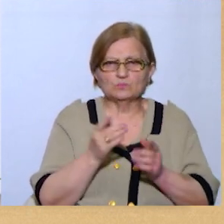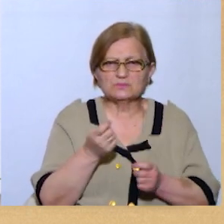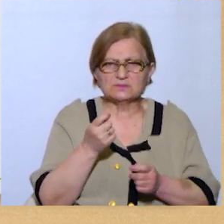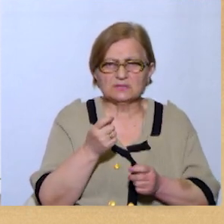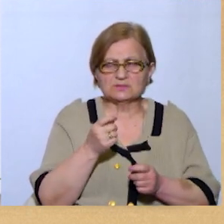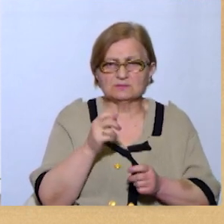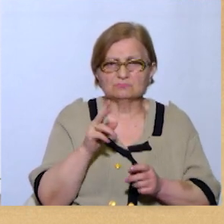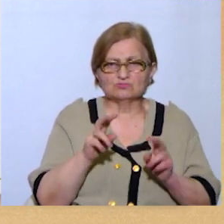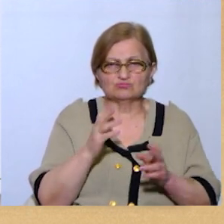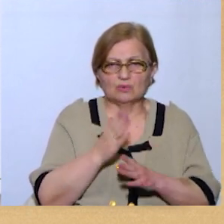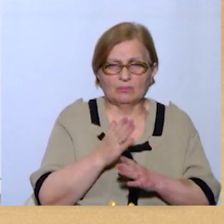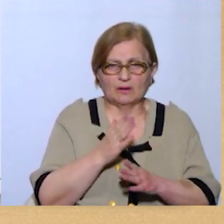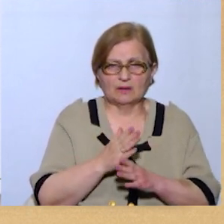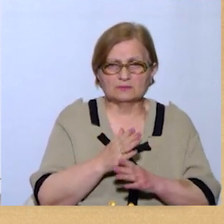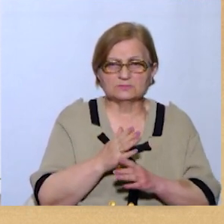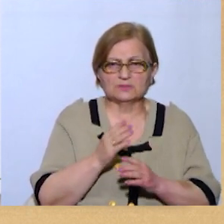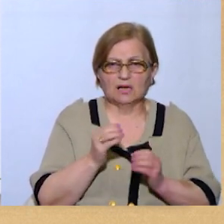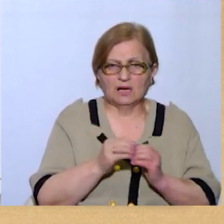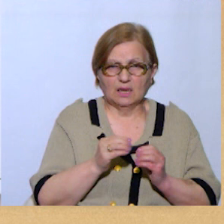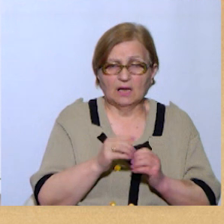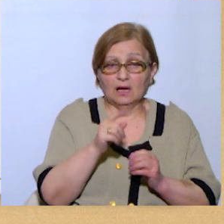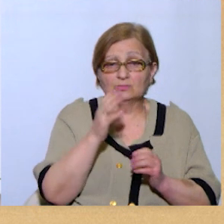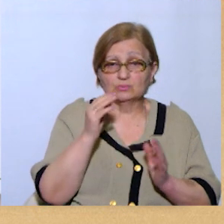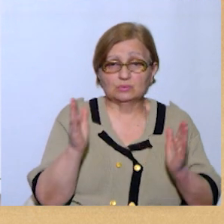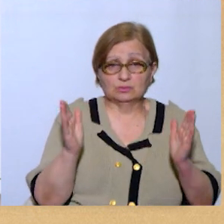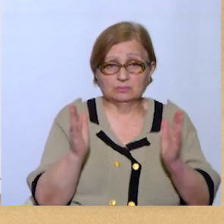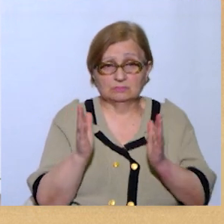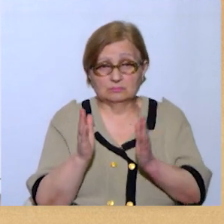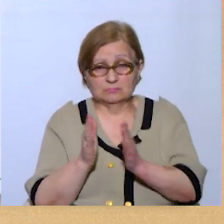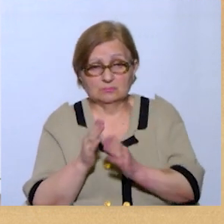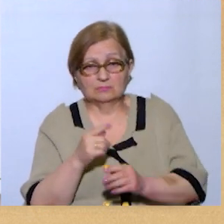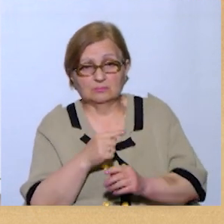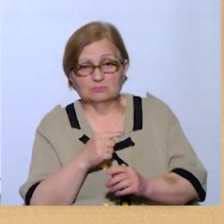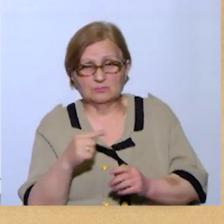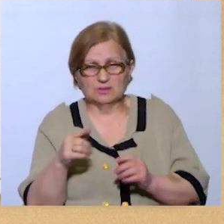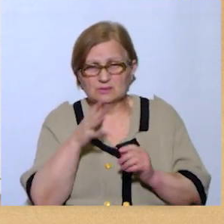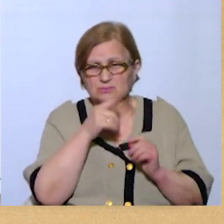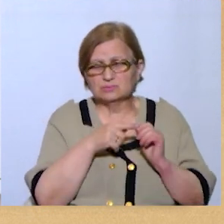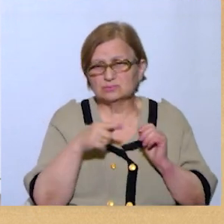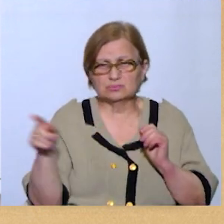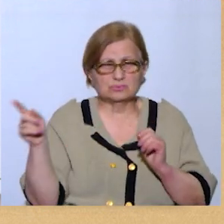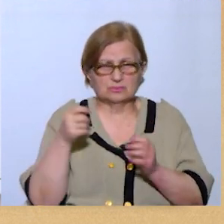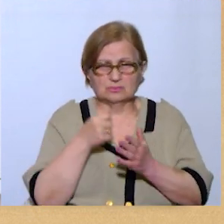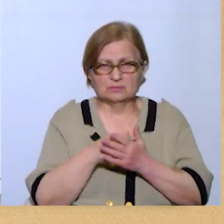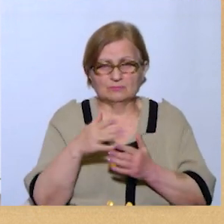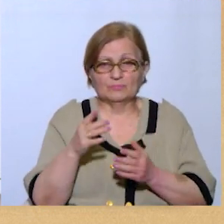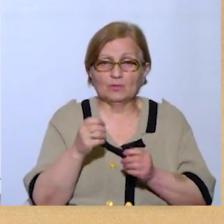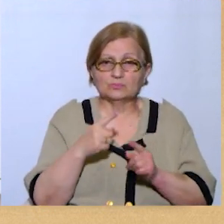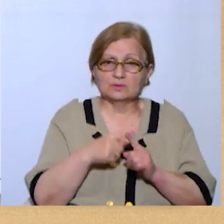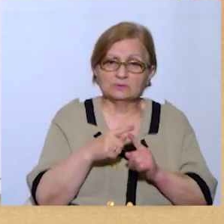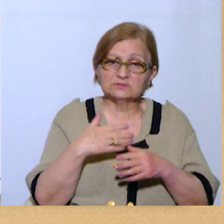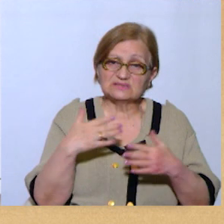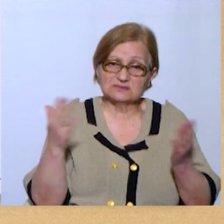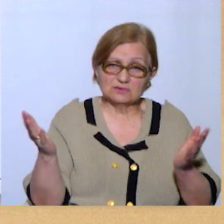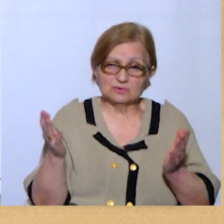-10. ცნობილია რომ ამ ფუნქციის კლებადობის ინტერვალი მოიცავს მინუს უსასრულობა -7 შუალედს, დადობის ინტერვალი